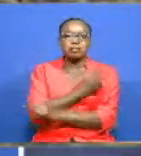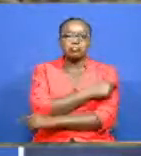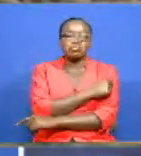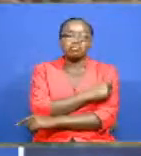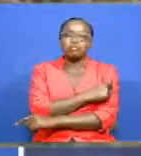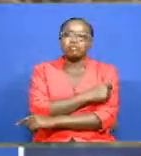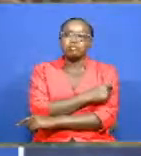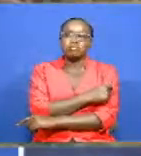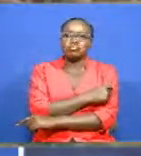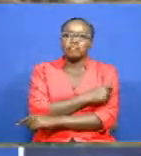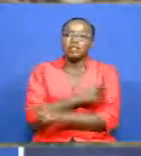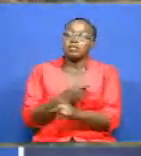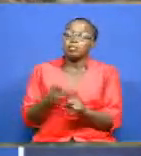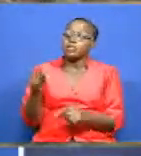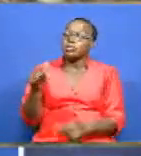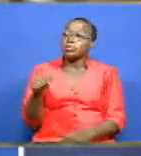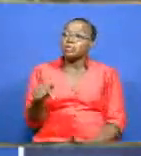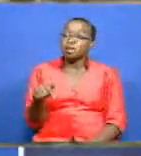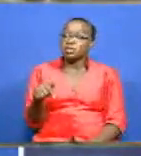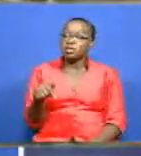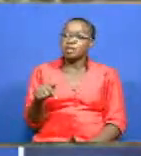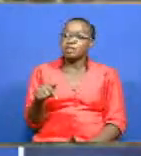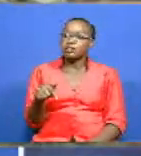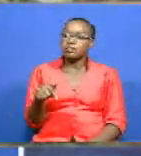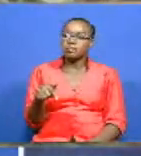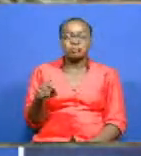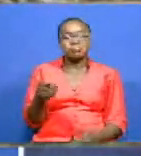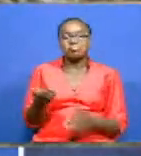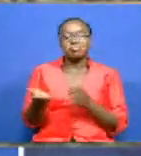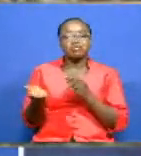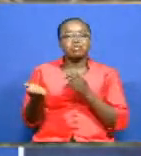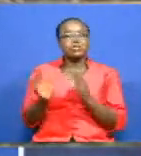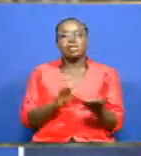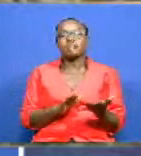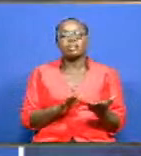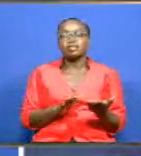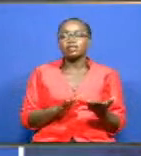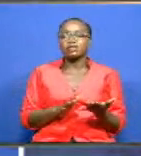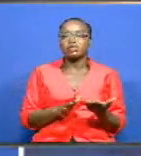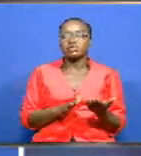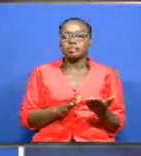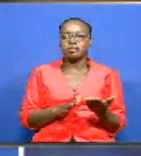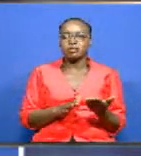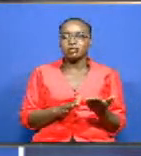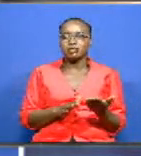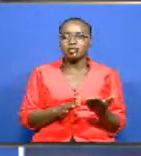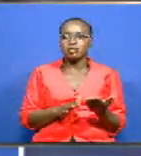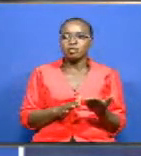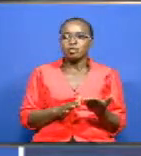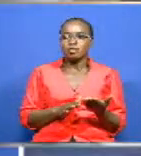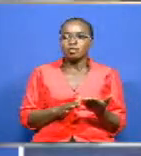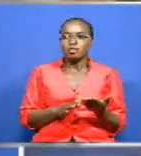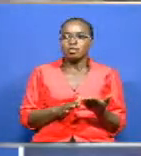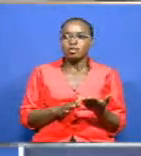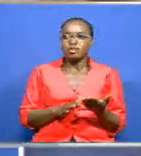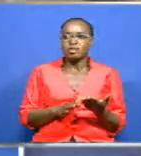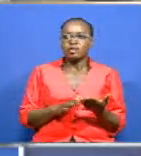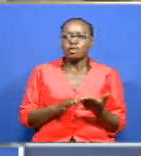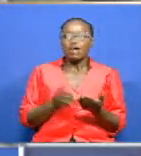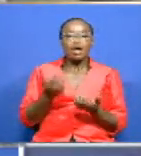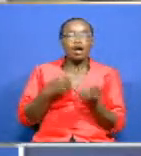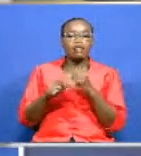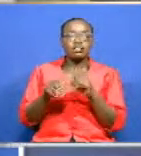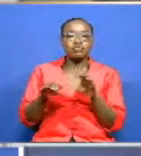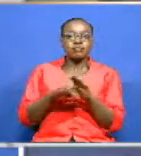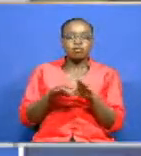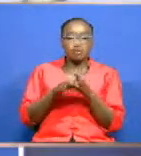Lakini siku ya leo ndio Mungu akaona amulalishe Pemba peponi. County Assembly members eulogize him as an active member